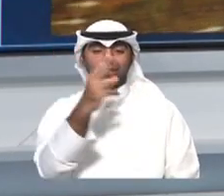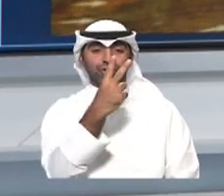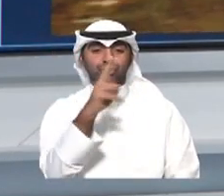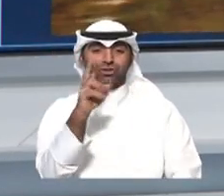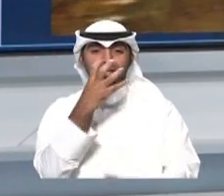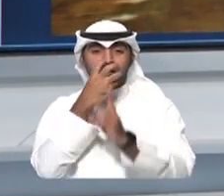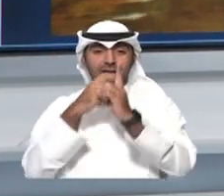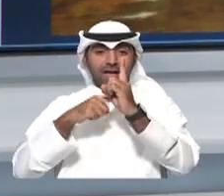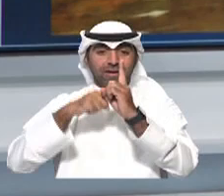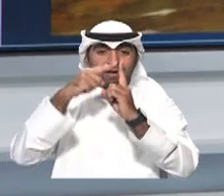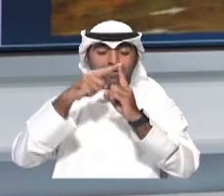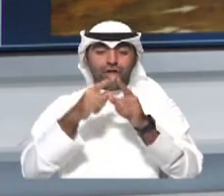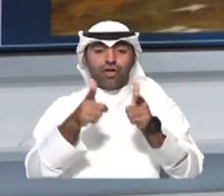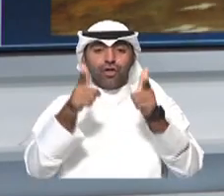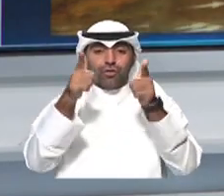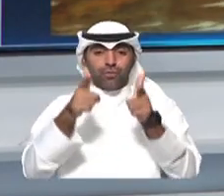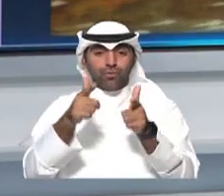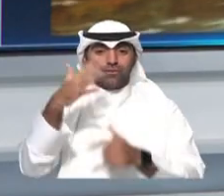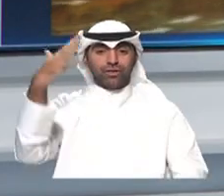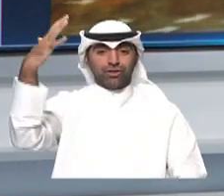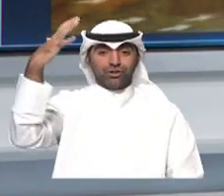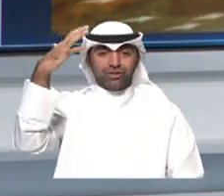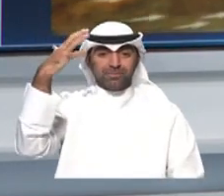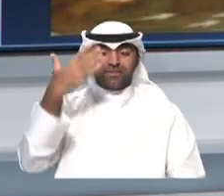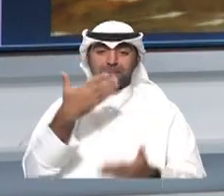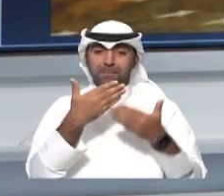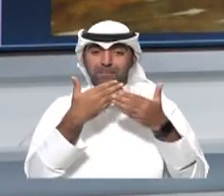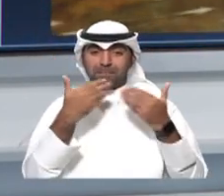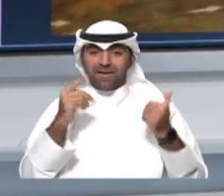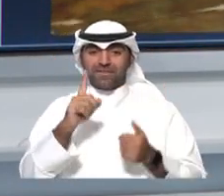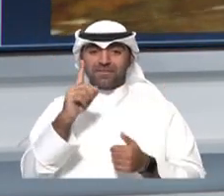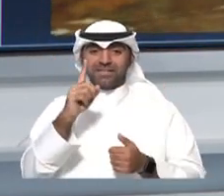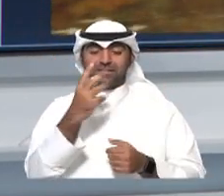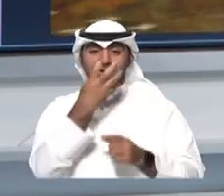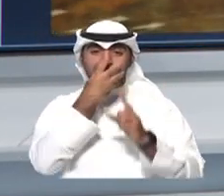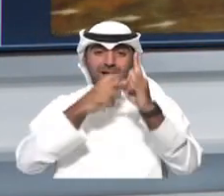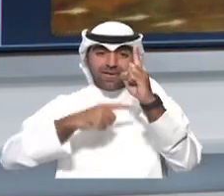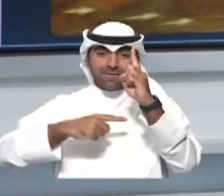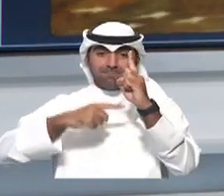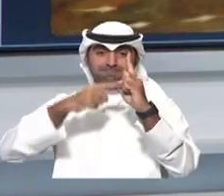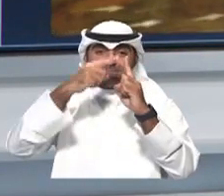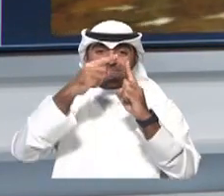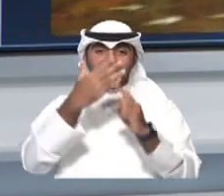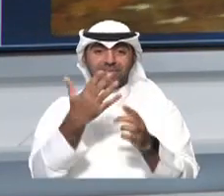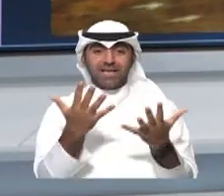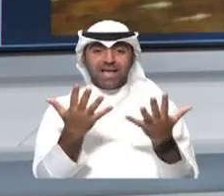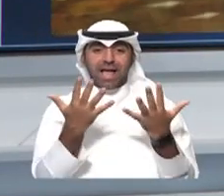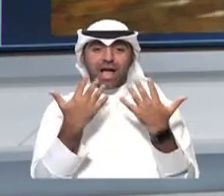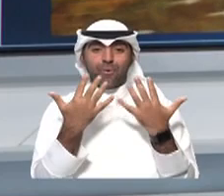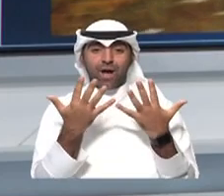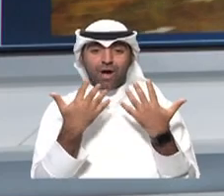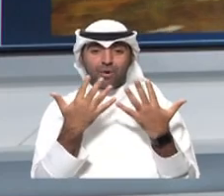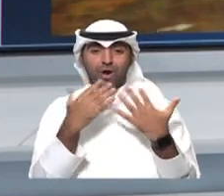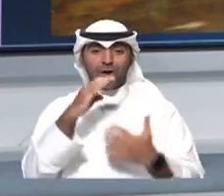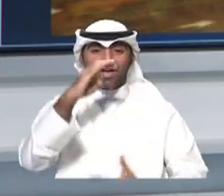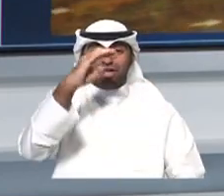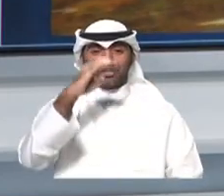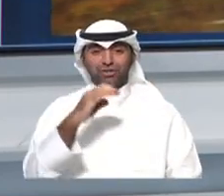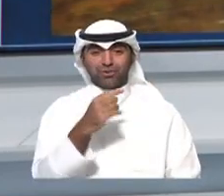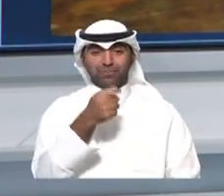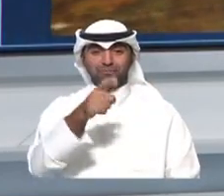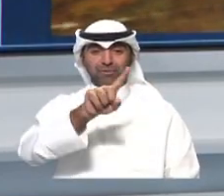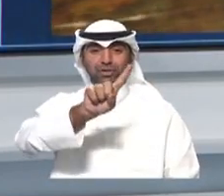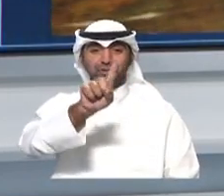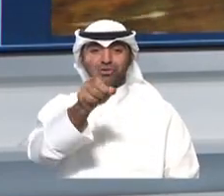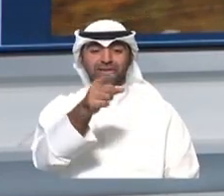راح يكون خفيف إلى معتدل السرعة وقد ينشط على فترات 15 إلى 45 كيلومتر في الساعة، وأيضا فرص الأمطار واردة